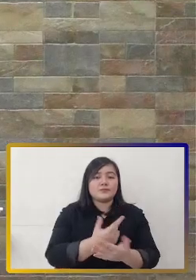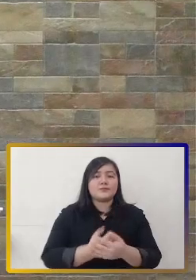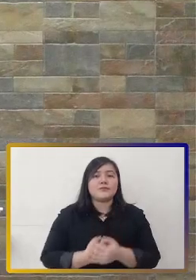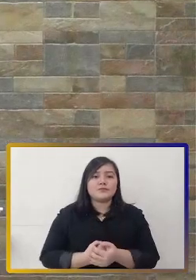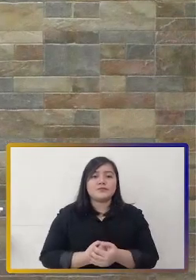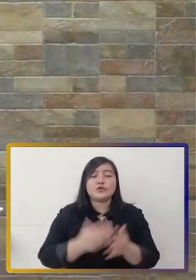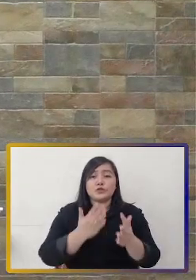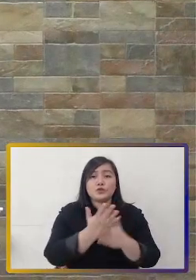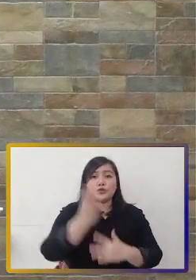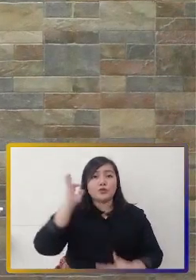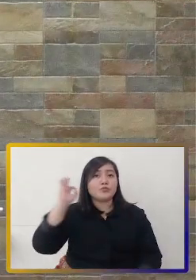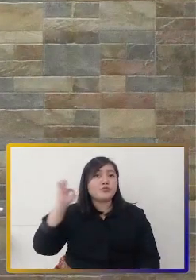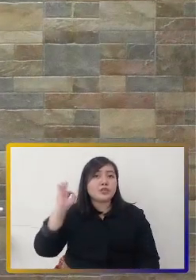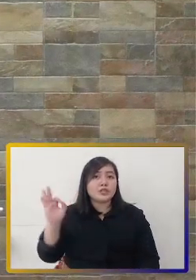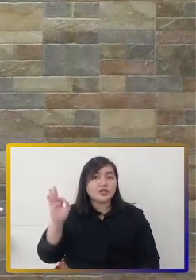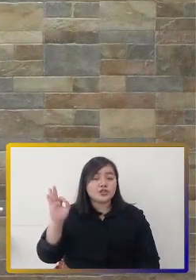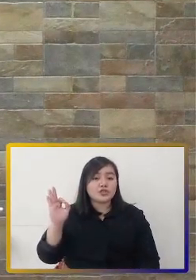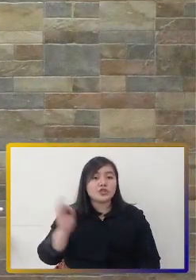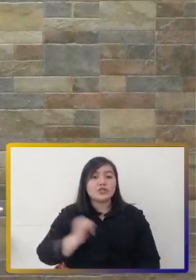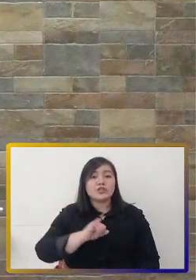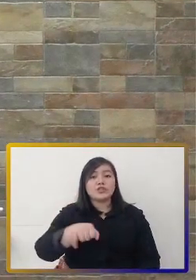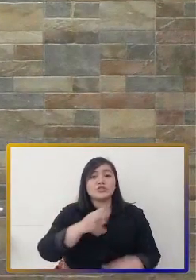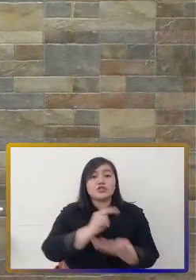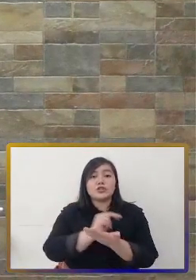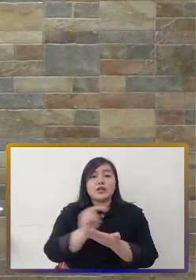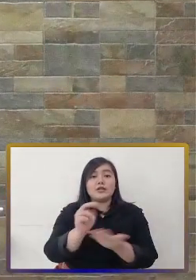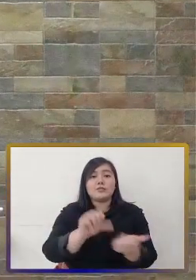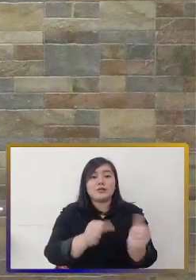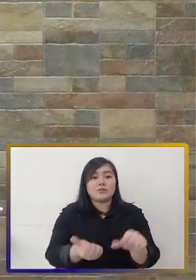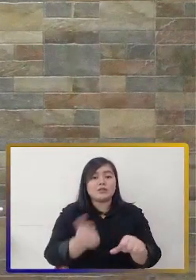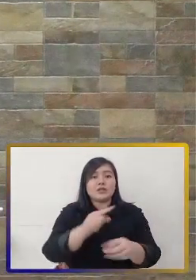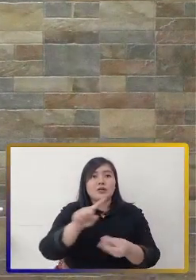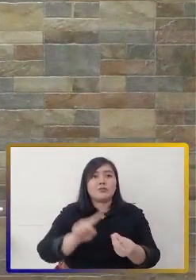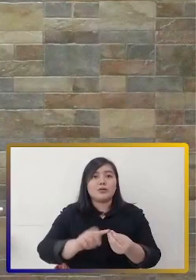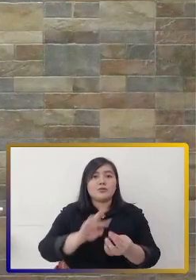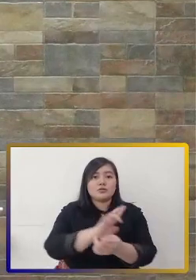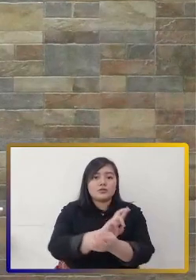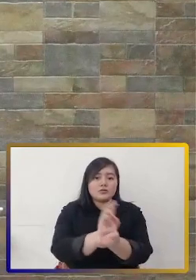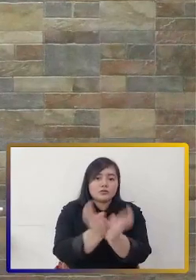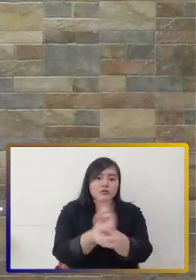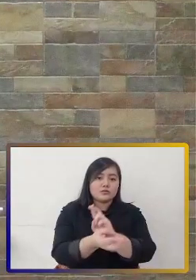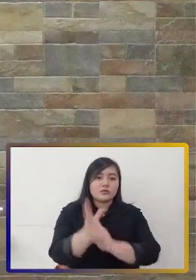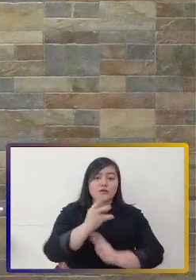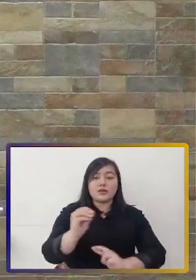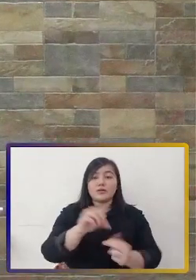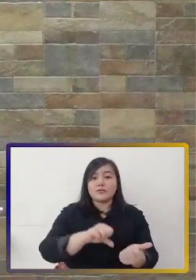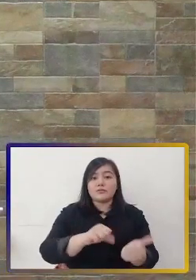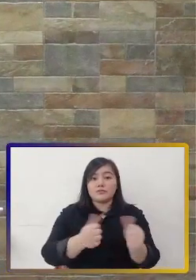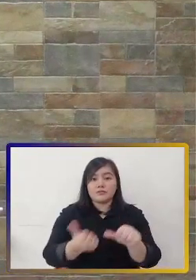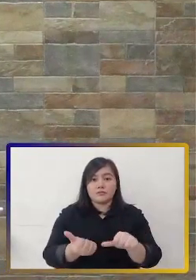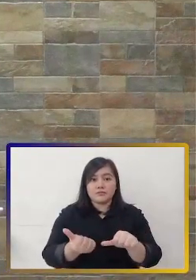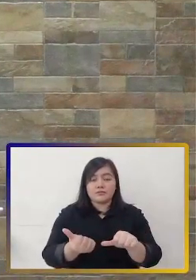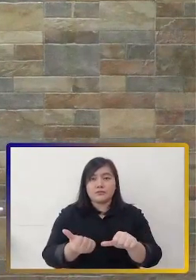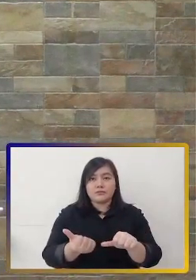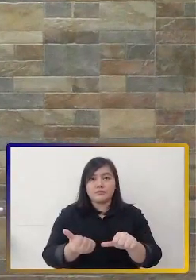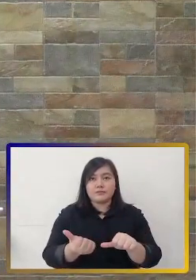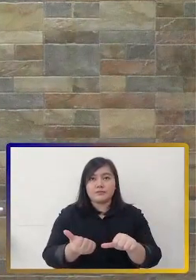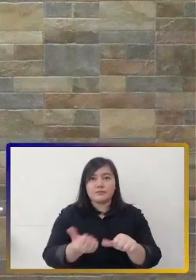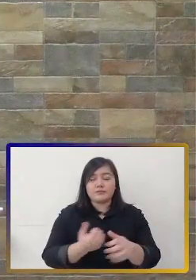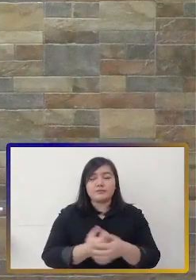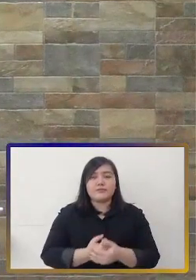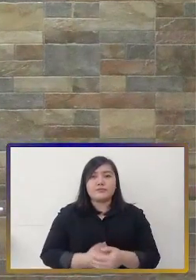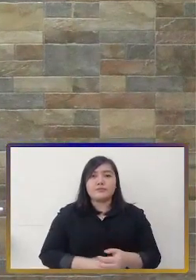ng pagpipreach ni John the Baptist ng repentance and baptism. Alright? So lahat